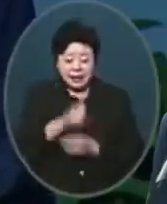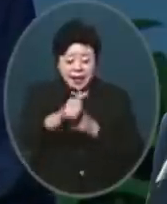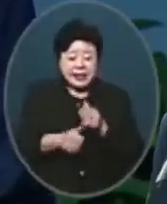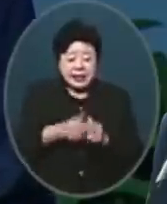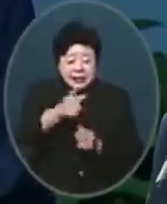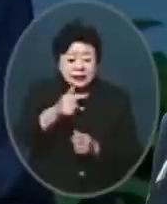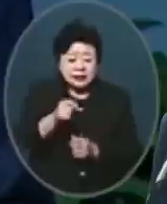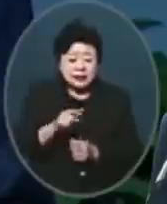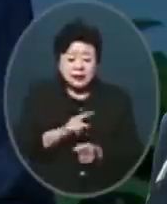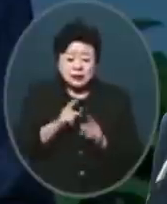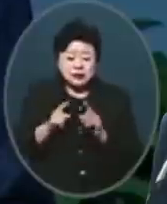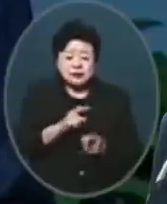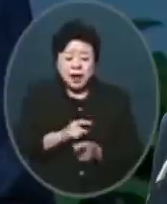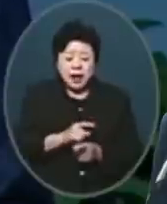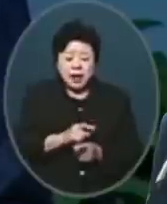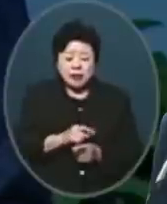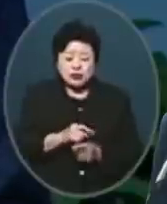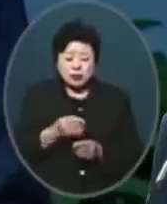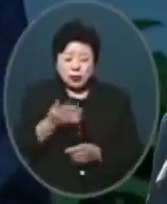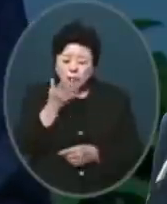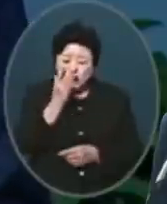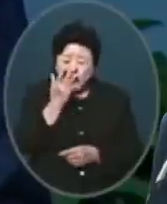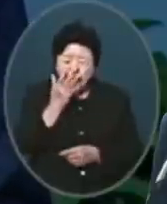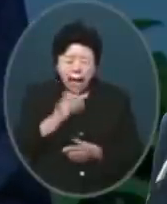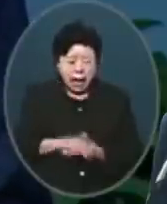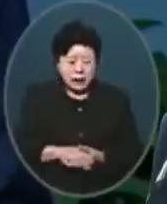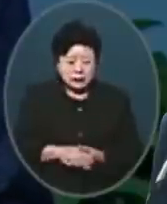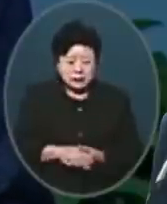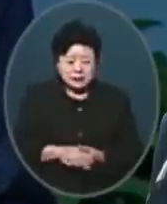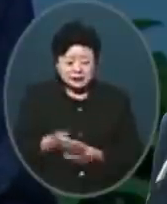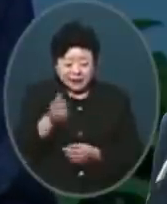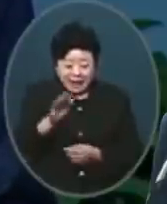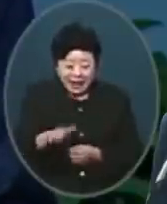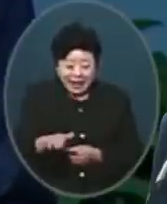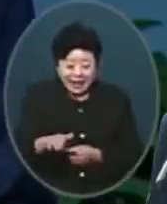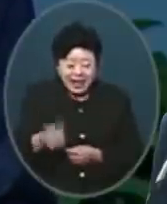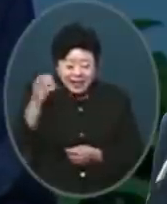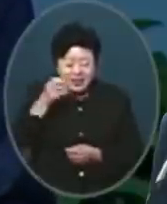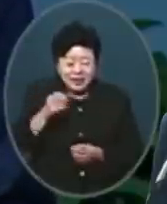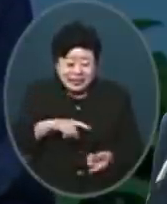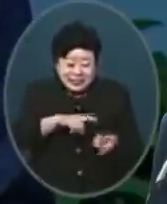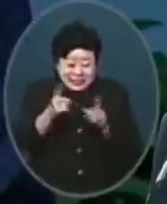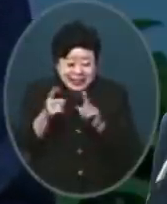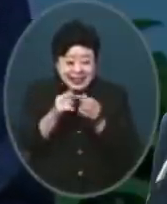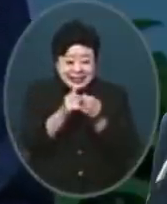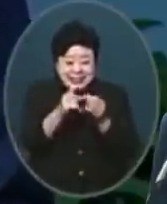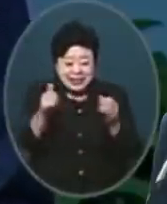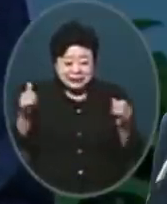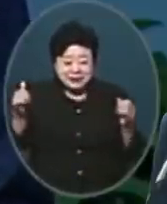하나님이 무슨 말씀을 하실지도 못 알아듣습니다. 그러나 영이 살아난 사람은